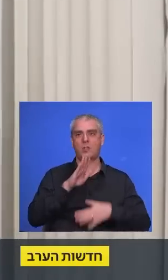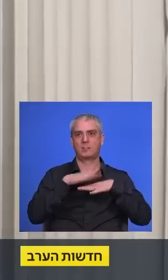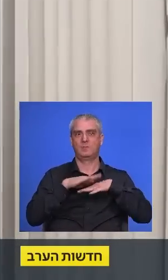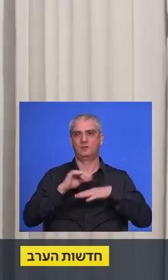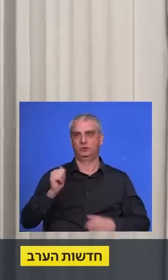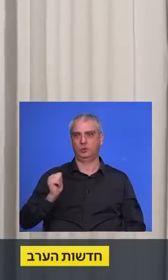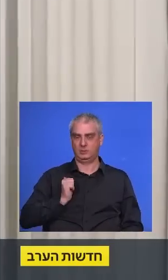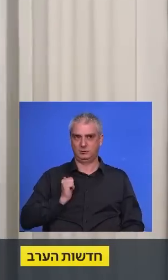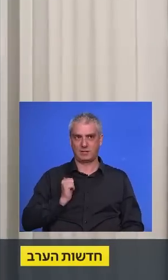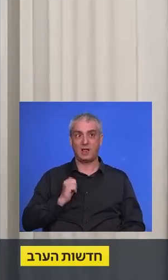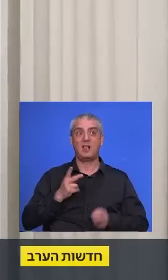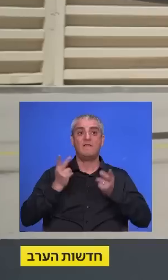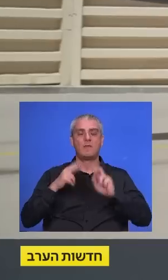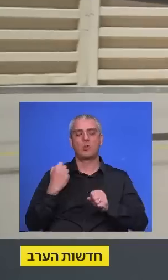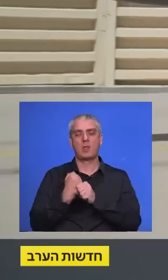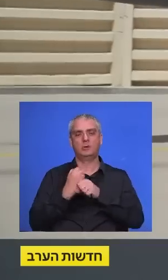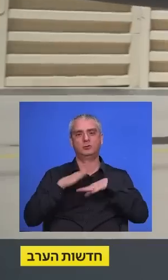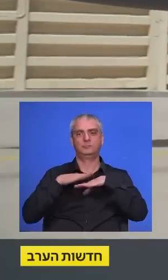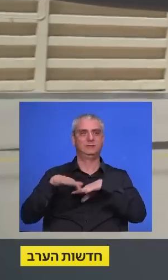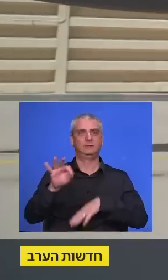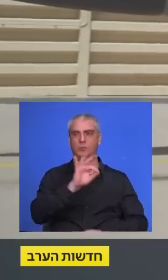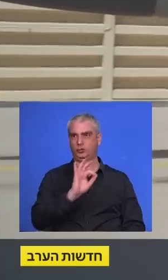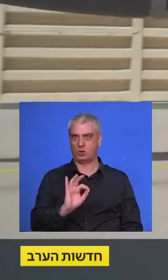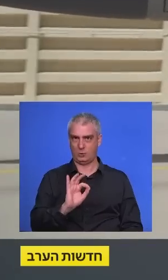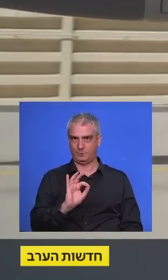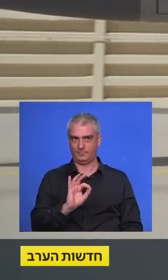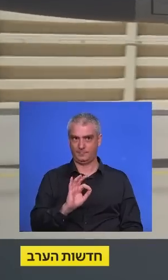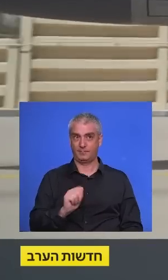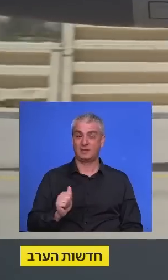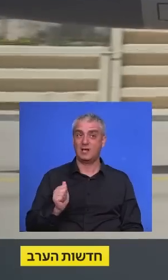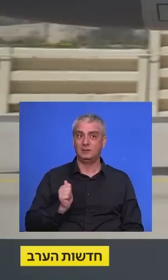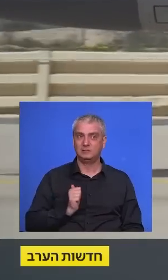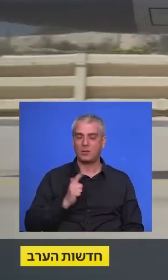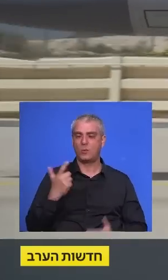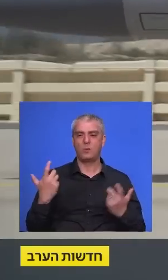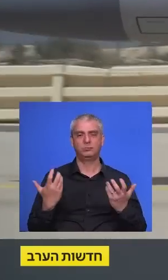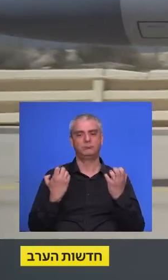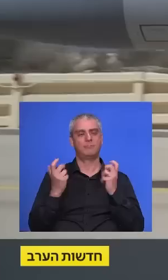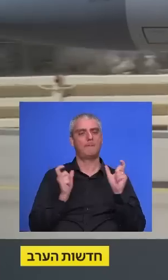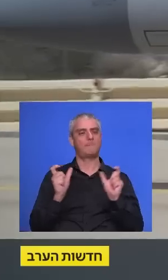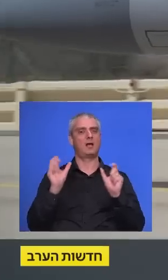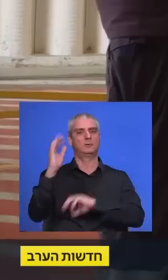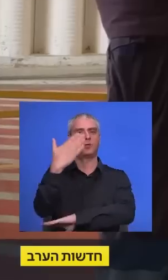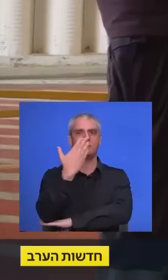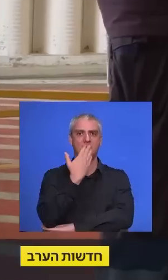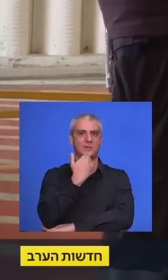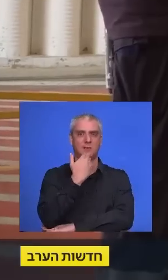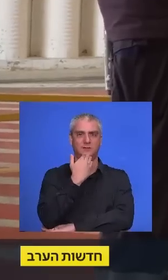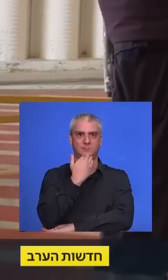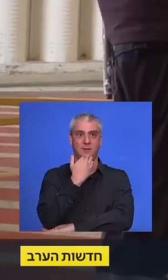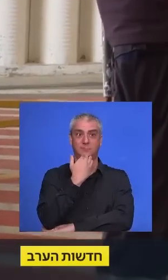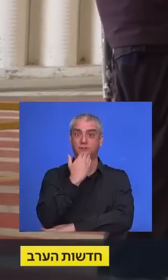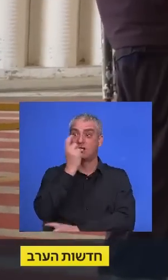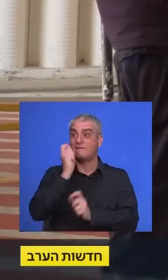צה"ל וביכולתו לבצע את משימותיו. צה"ל הוא כלי המגן של מדינת ישראל,